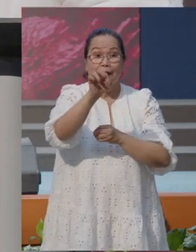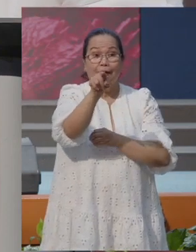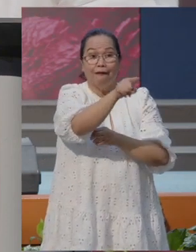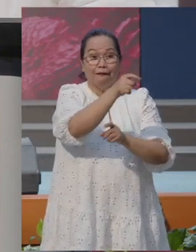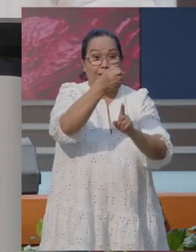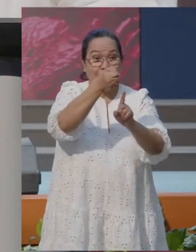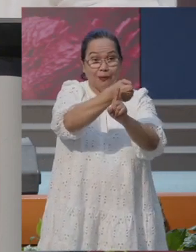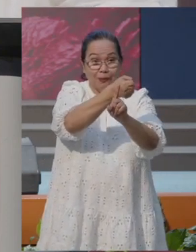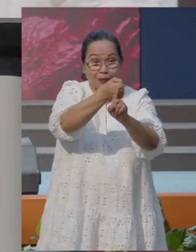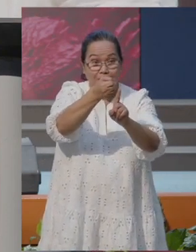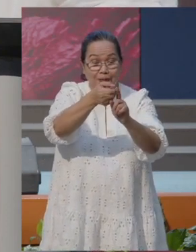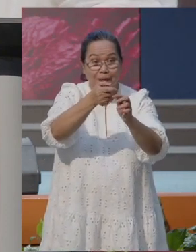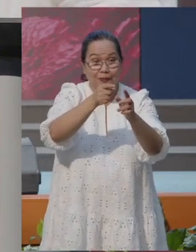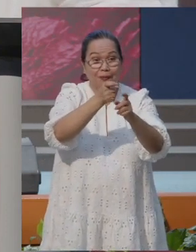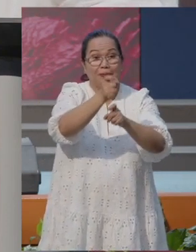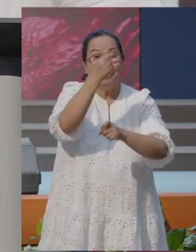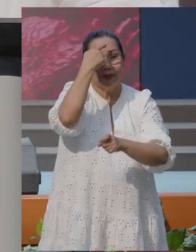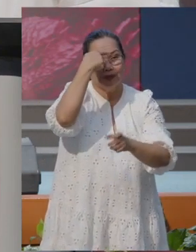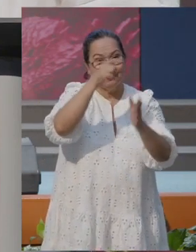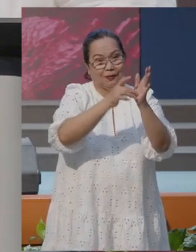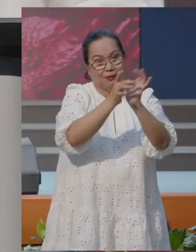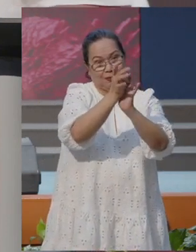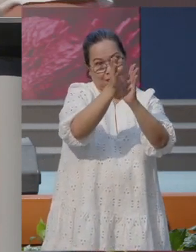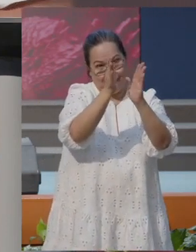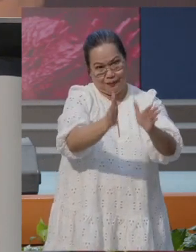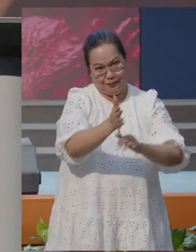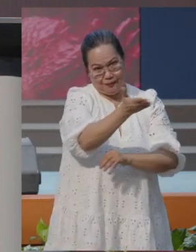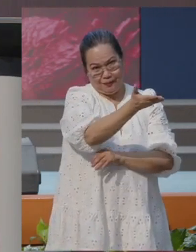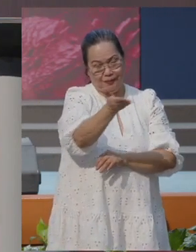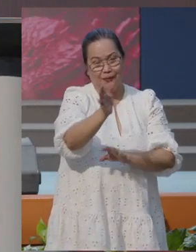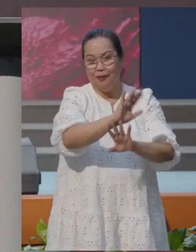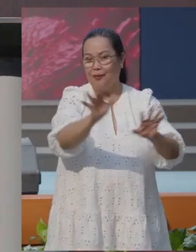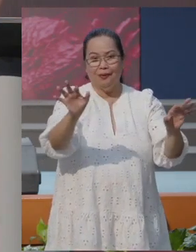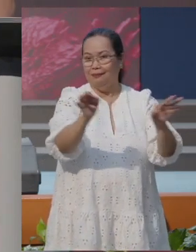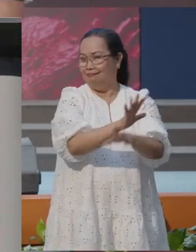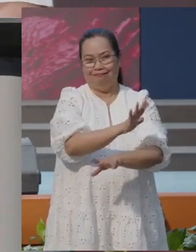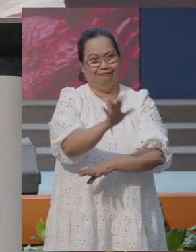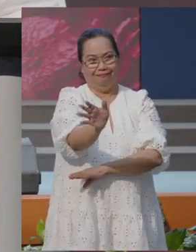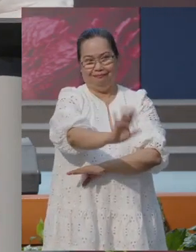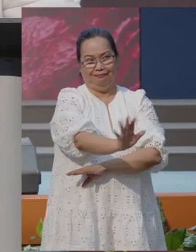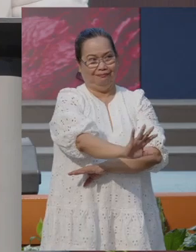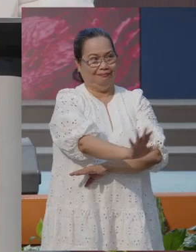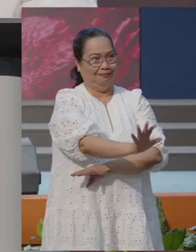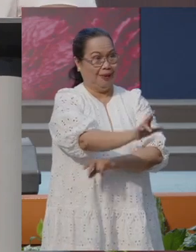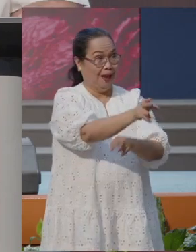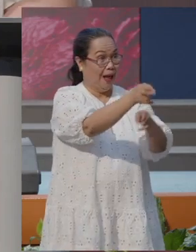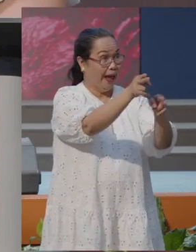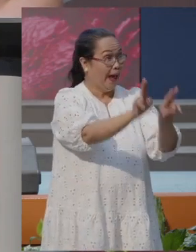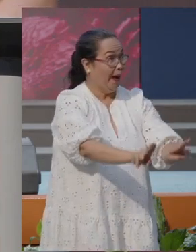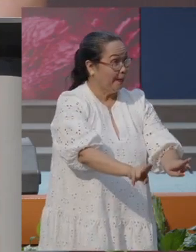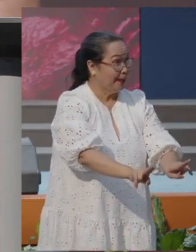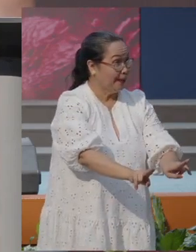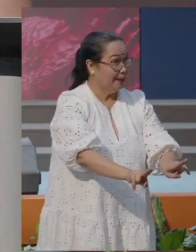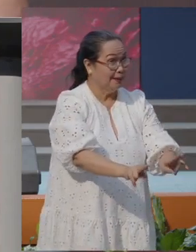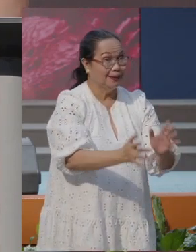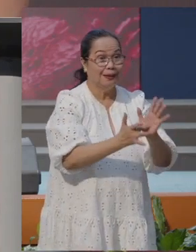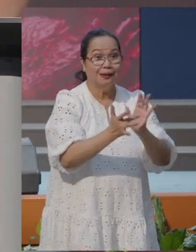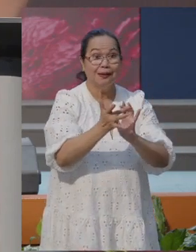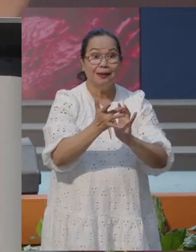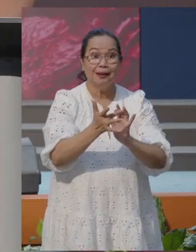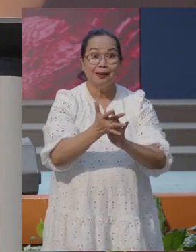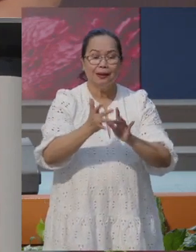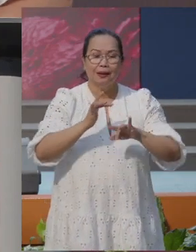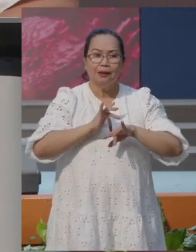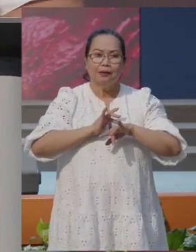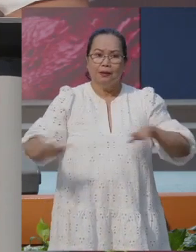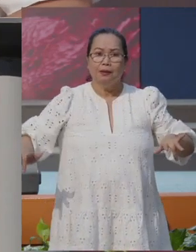dahil sa inyong pananampalataya. Huwag kayong gaganti. Nangyari po sa kanya, di ba? Siya'y